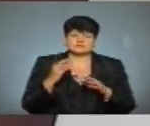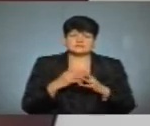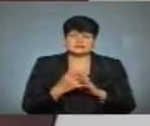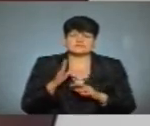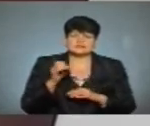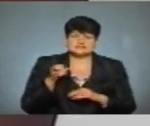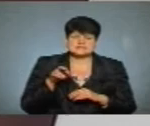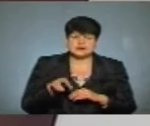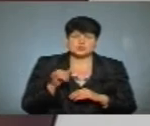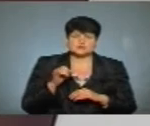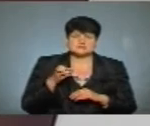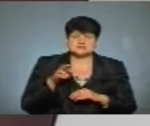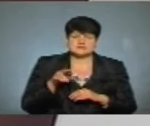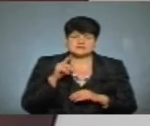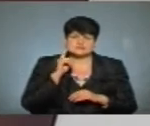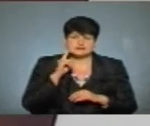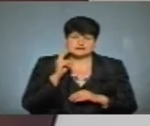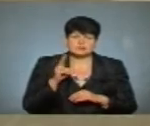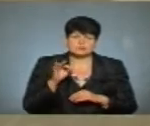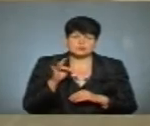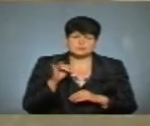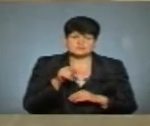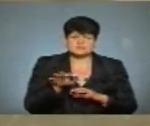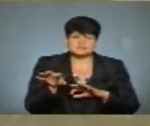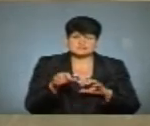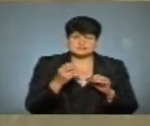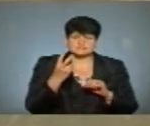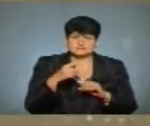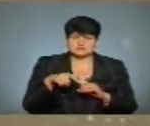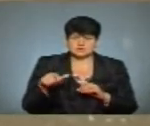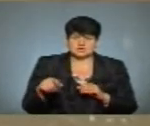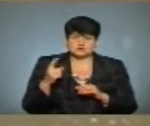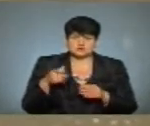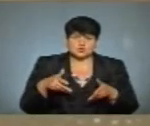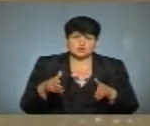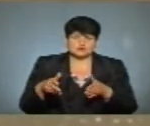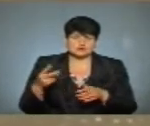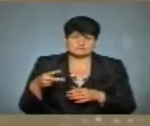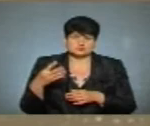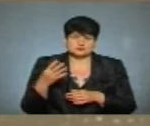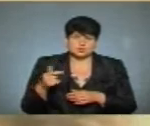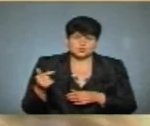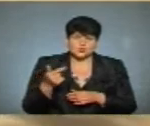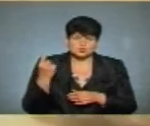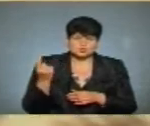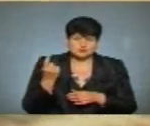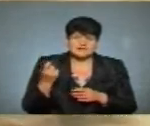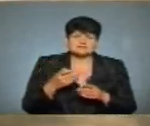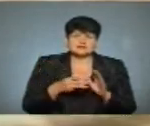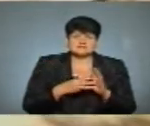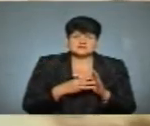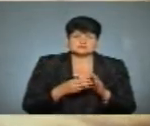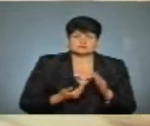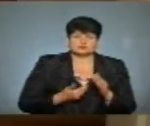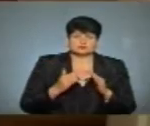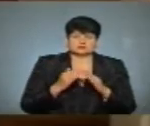Устя-Зелене і Коропець. З них евакуйовували майже 200 людей. Понад 100 городів, 24 господарства та 8 житлових будинків затопили у